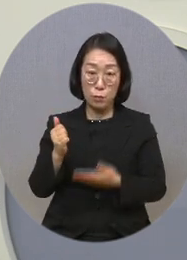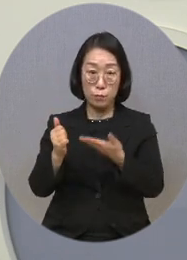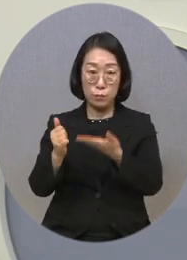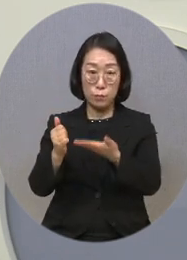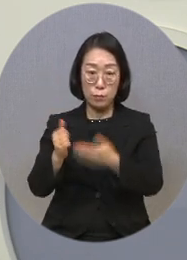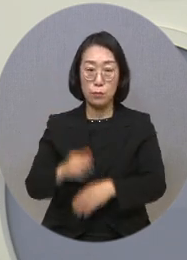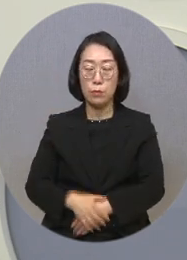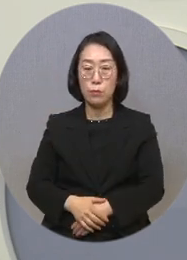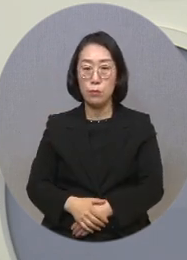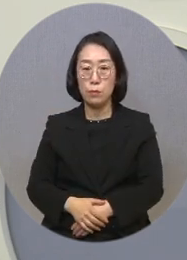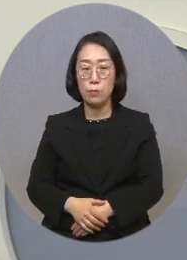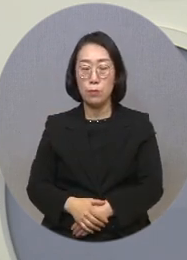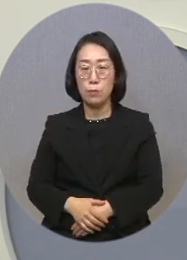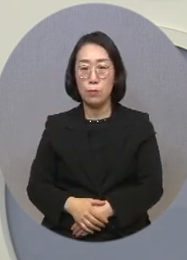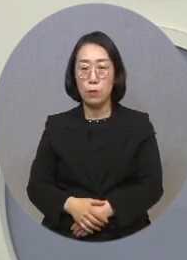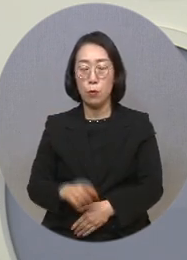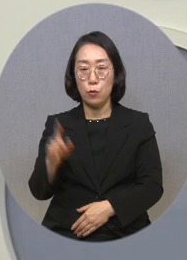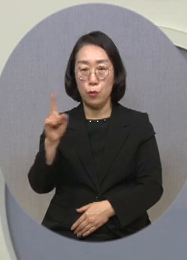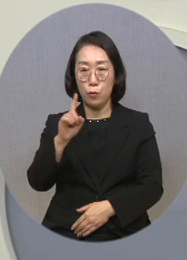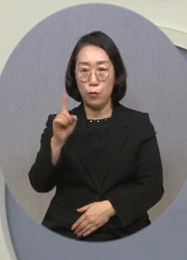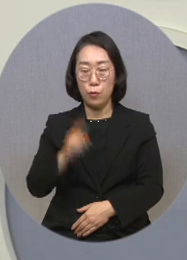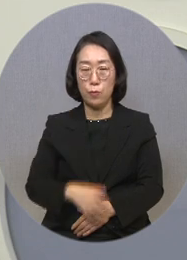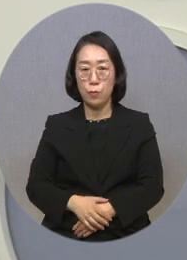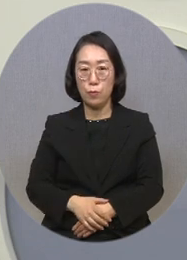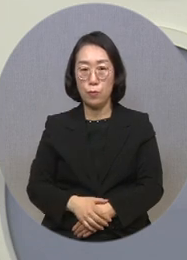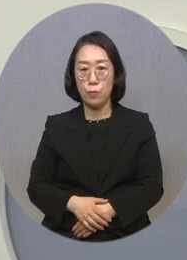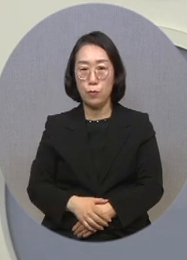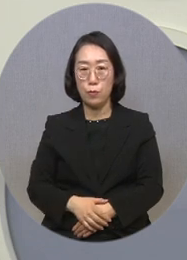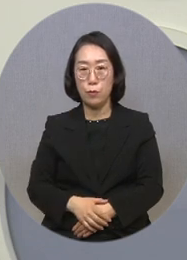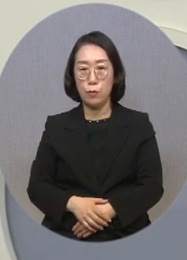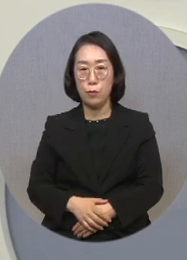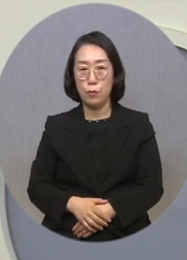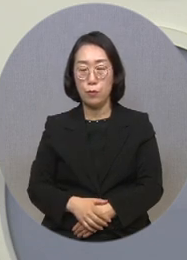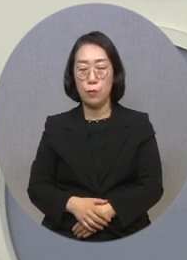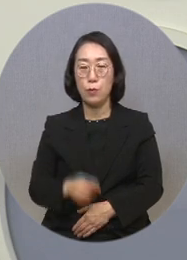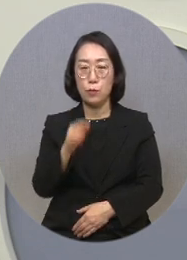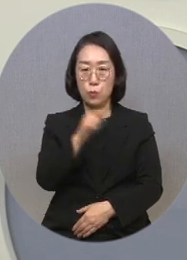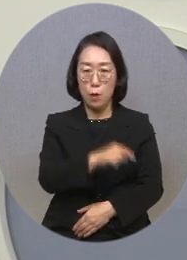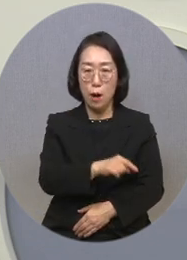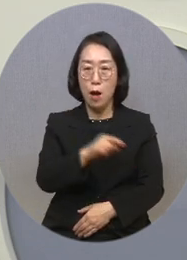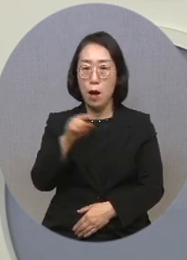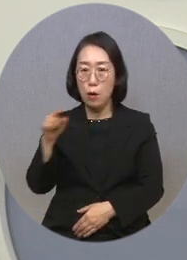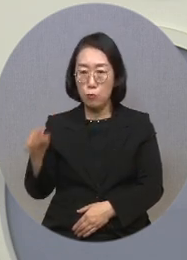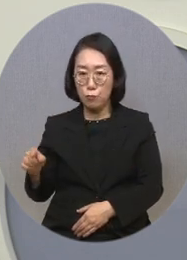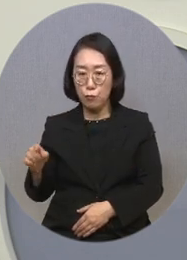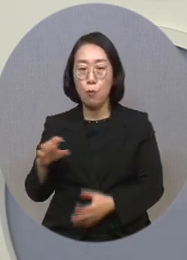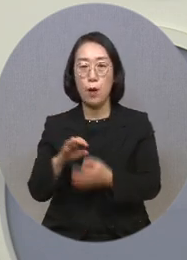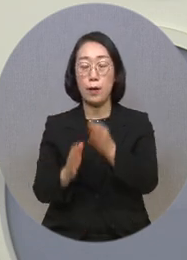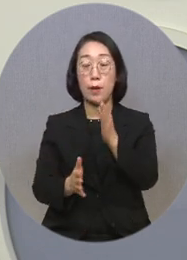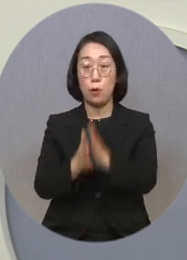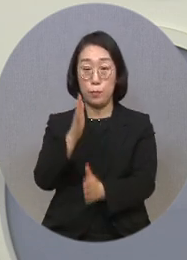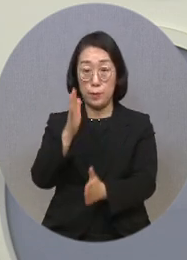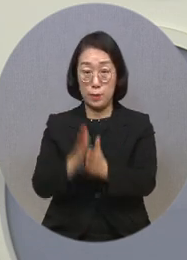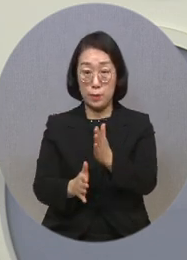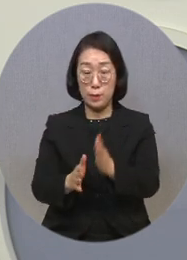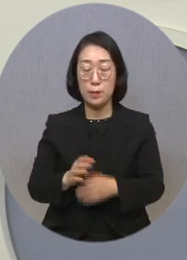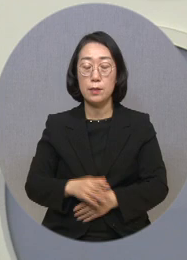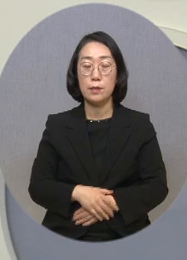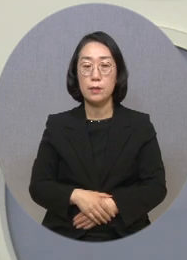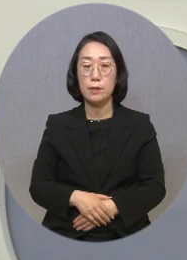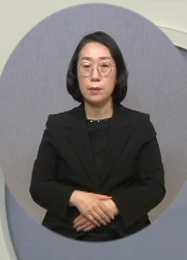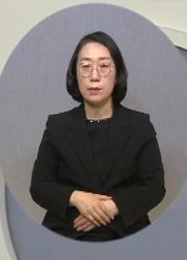선출되신 분이 그래도 이렇게 어떤 그 좌다 우다라는 그런 것을